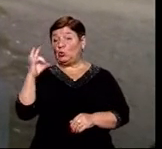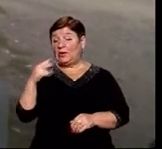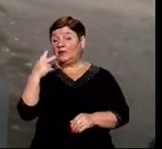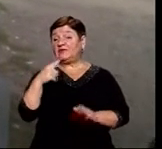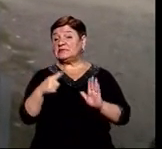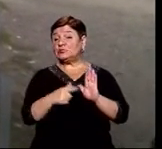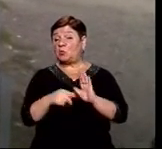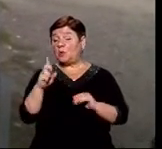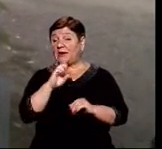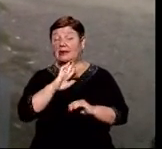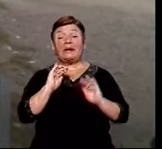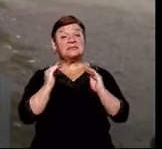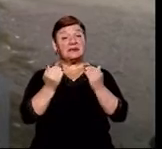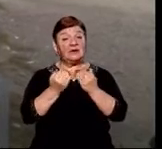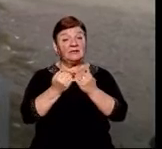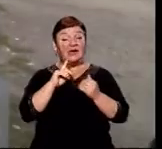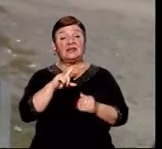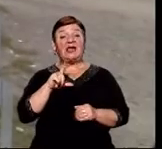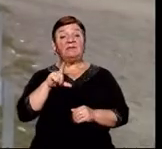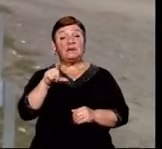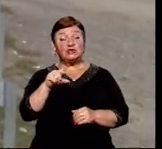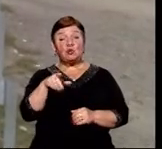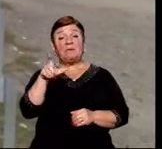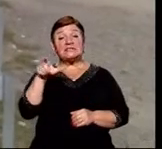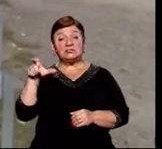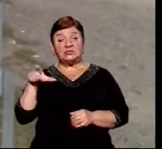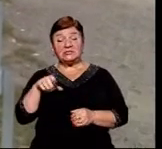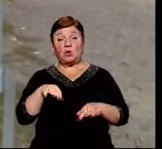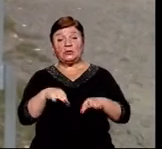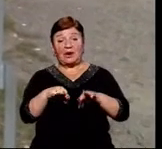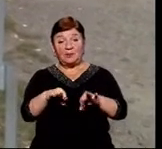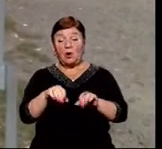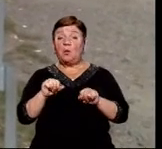27 березня не закритий для в'їзду пасажирським транспортом. Через цей пункт